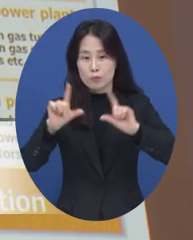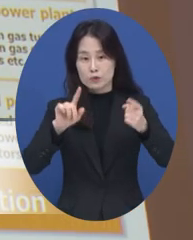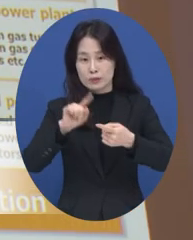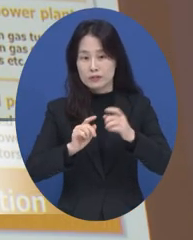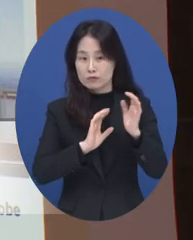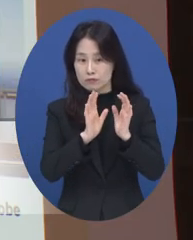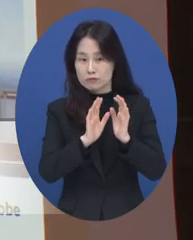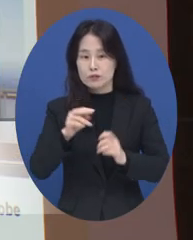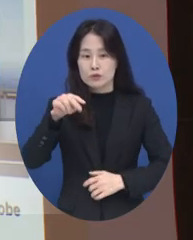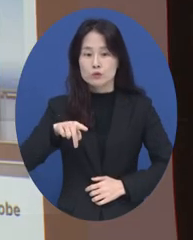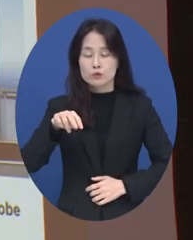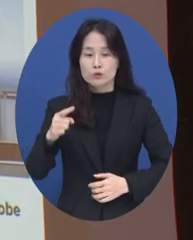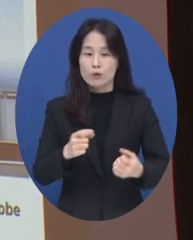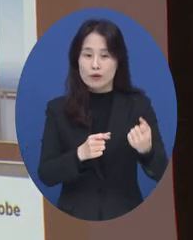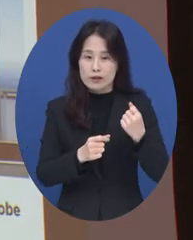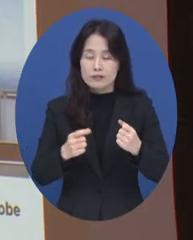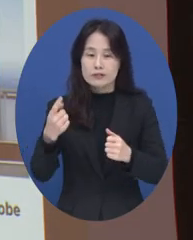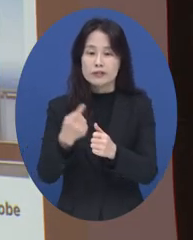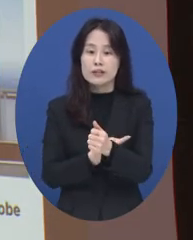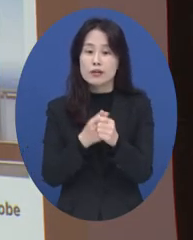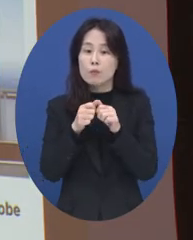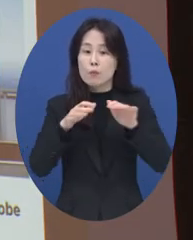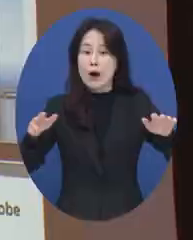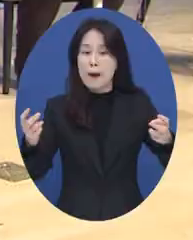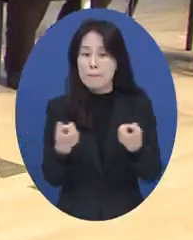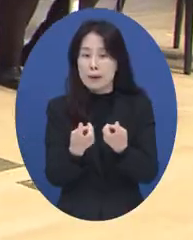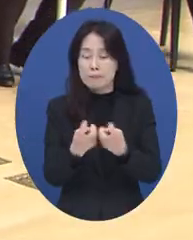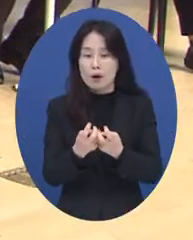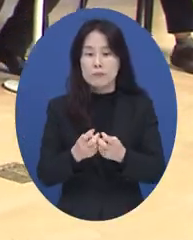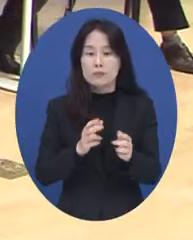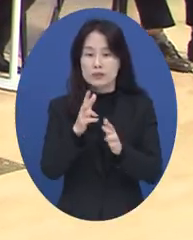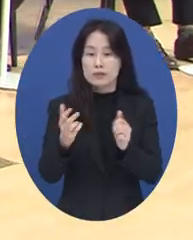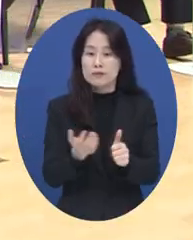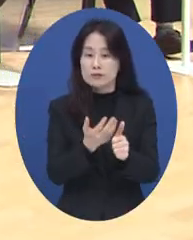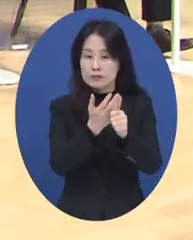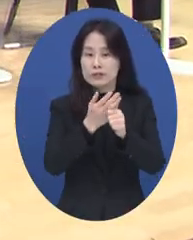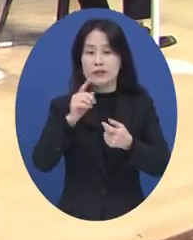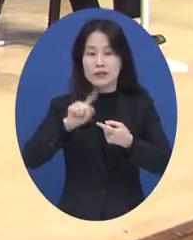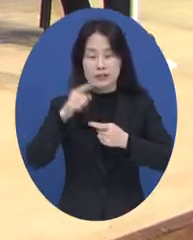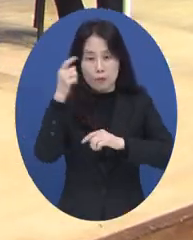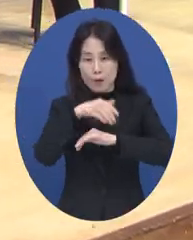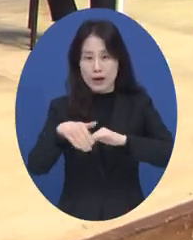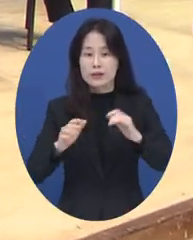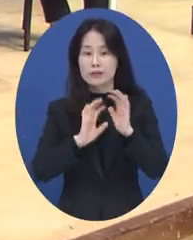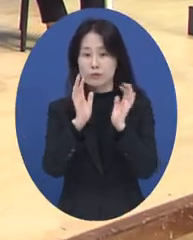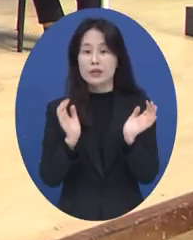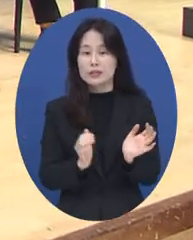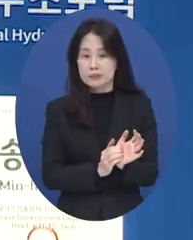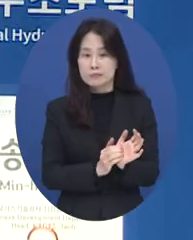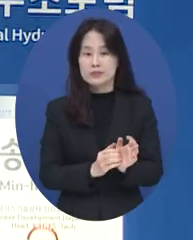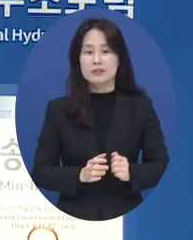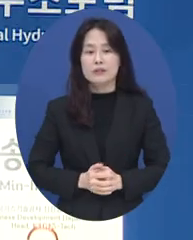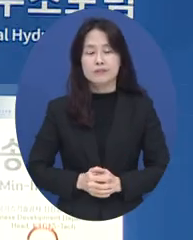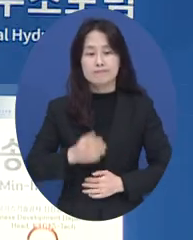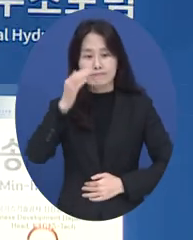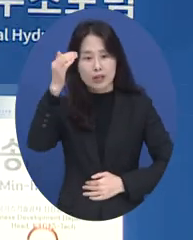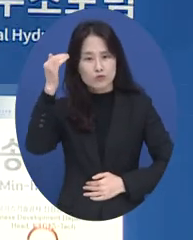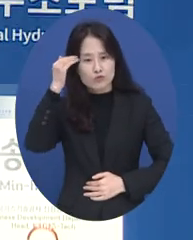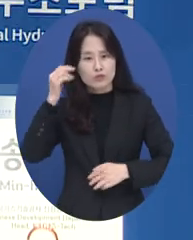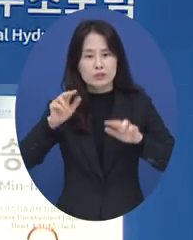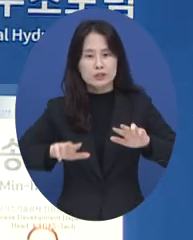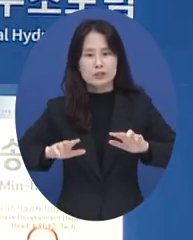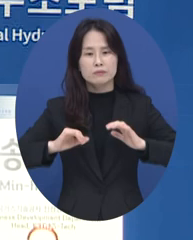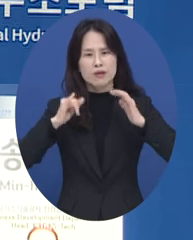경기도 수소에너지 생태계 확산 방안과 수소 산업 육성 전략 등에 대한 논의가 이루어졌습니다 우리나라가 지금